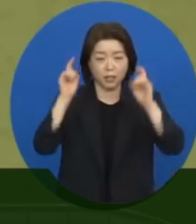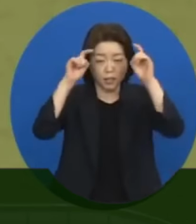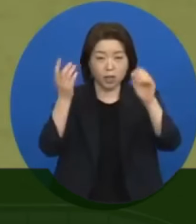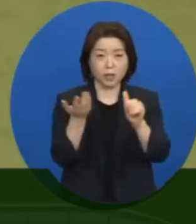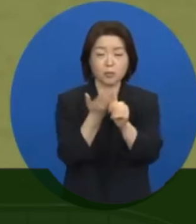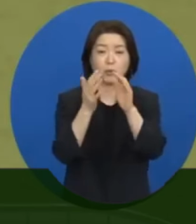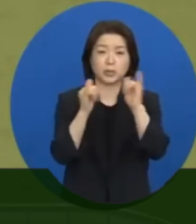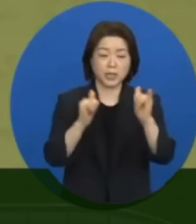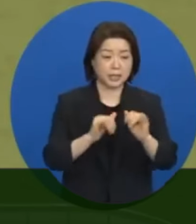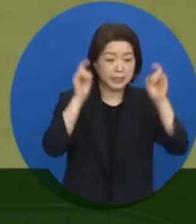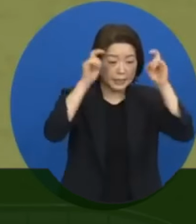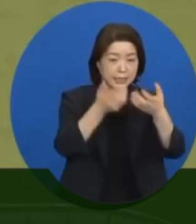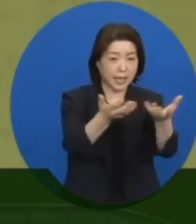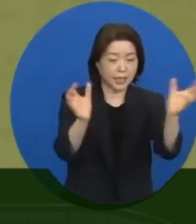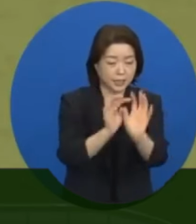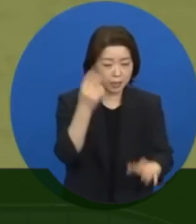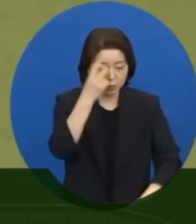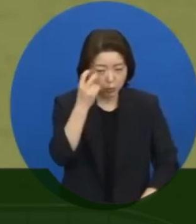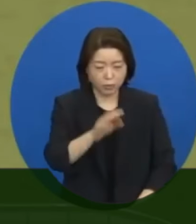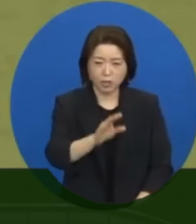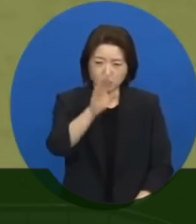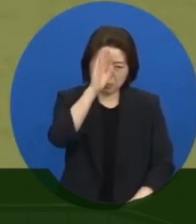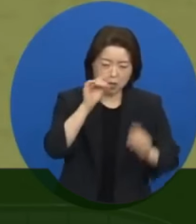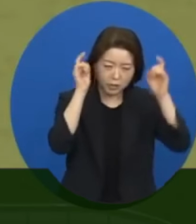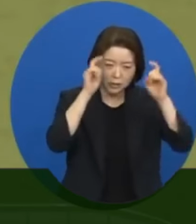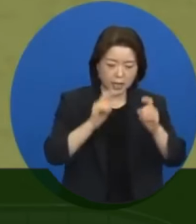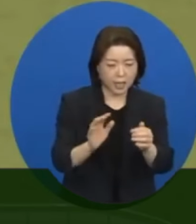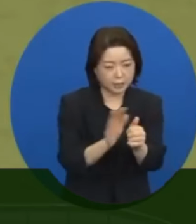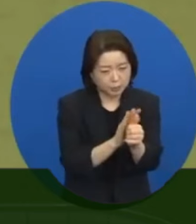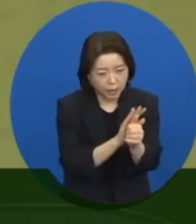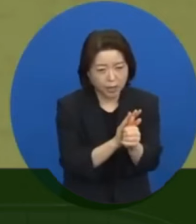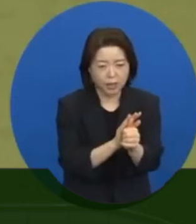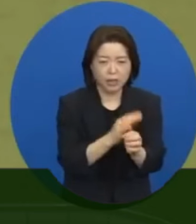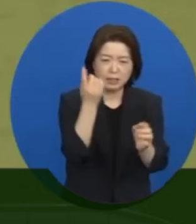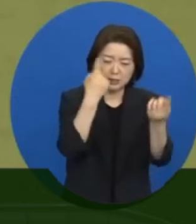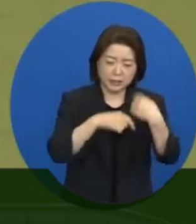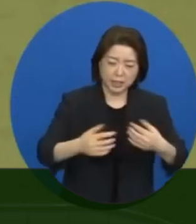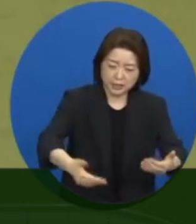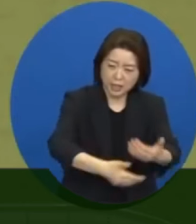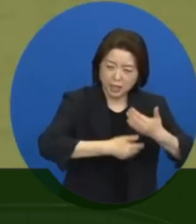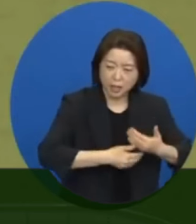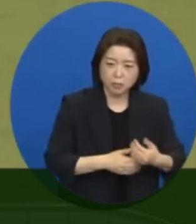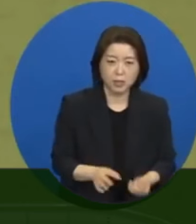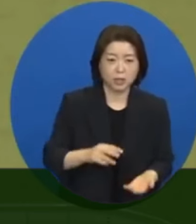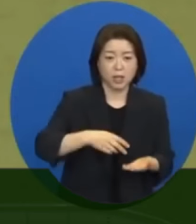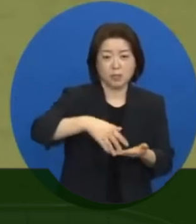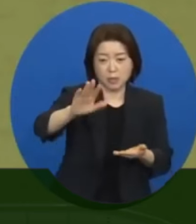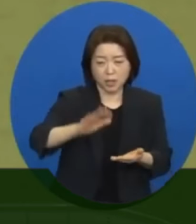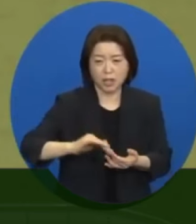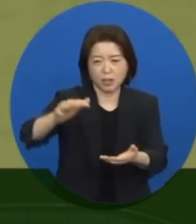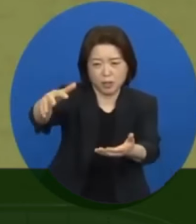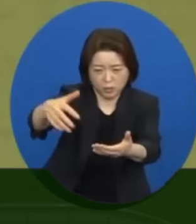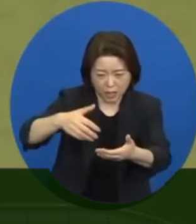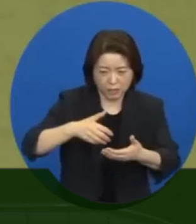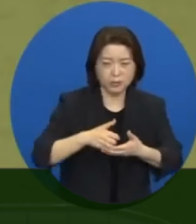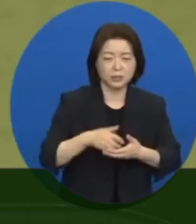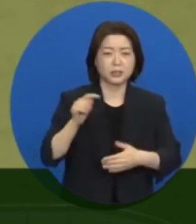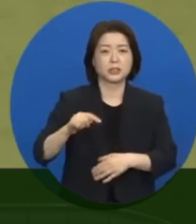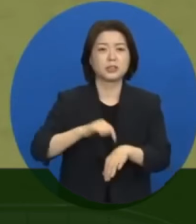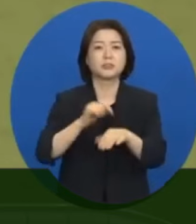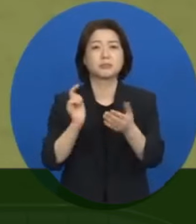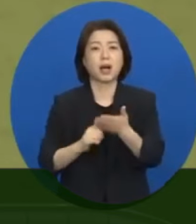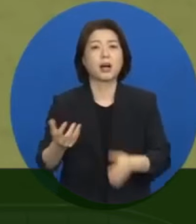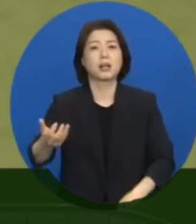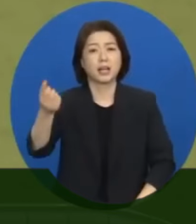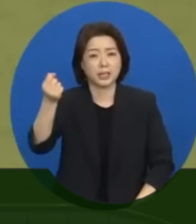돌보고 병든 양을 고치고 상한 양을 싸매고 쫓겨난 양을 다시 돌아오게 하는 그 마음을 가진 자가이